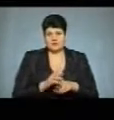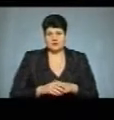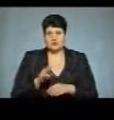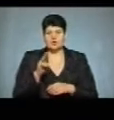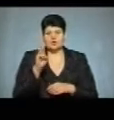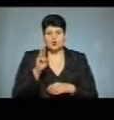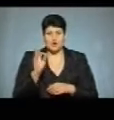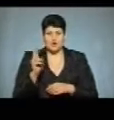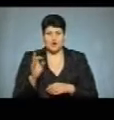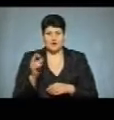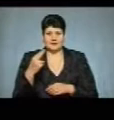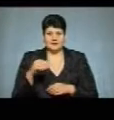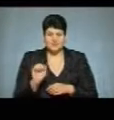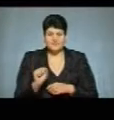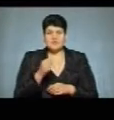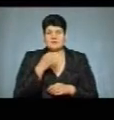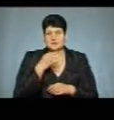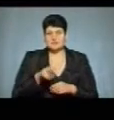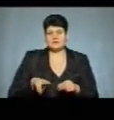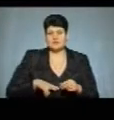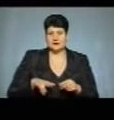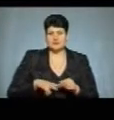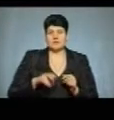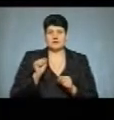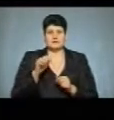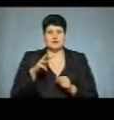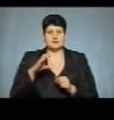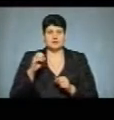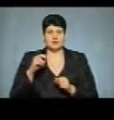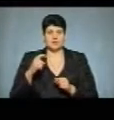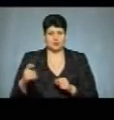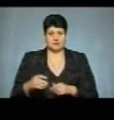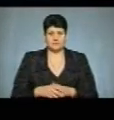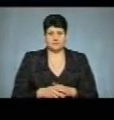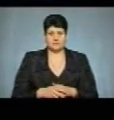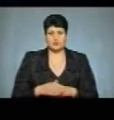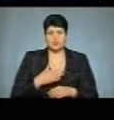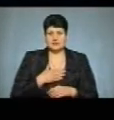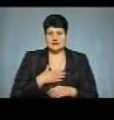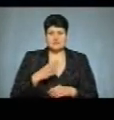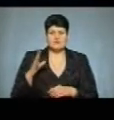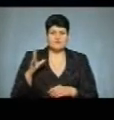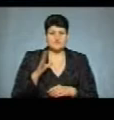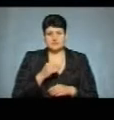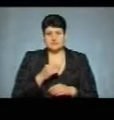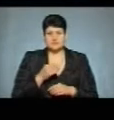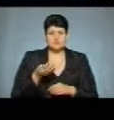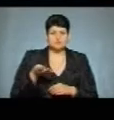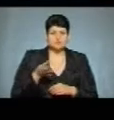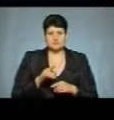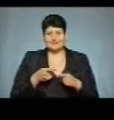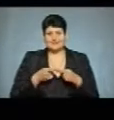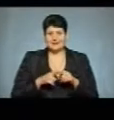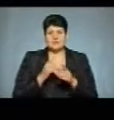15Т», повідомив директор «Тернопільелектротранс» Андрій Мастюх. У нас всі одиниці техніки